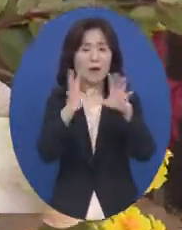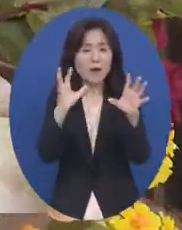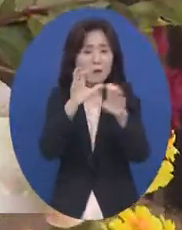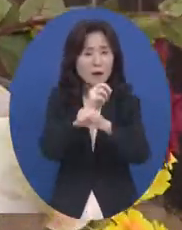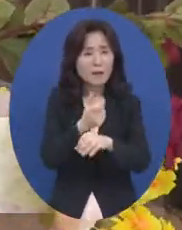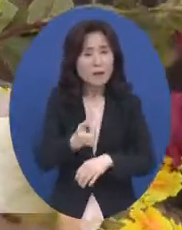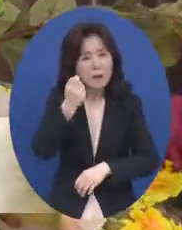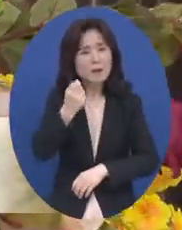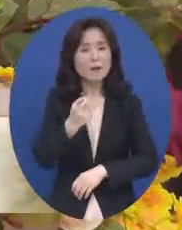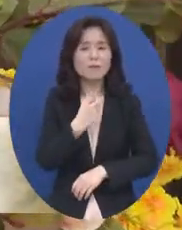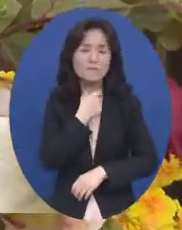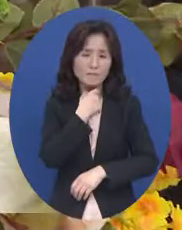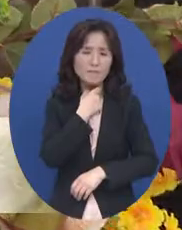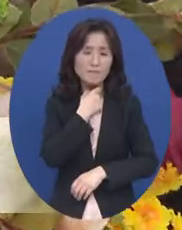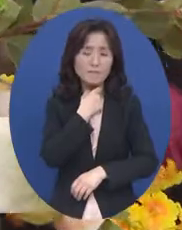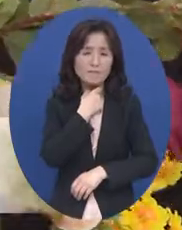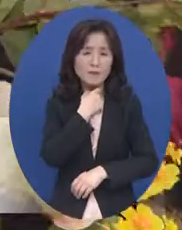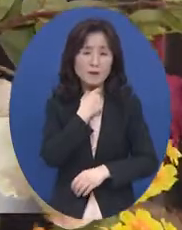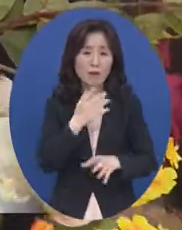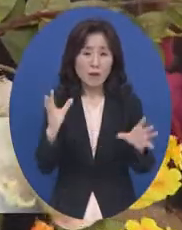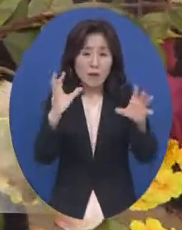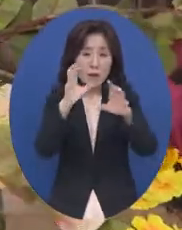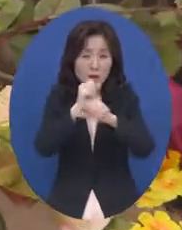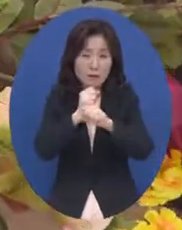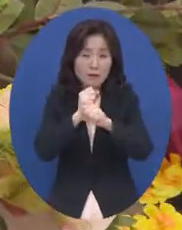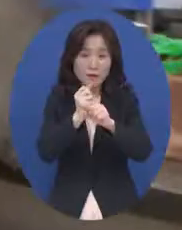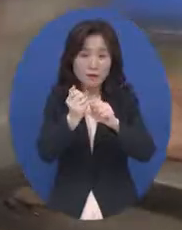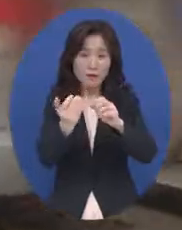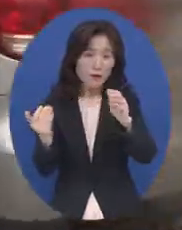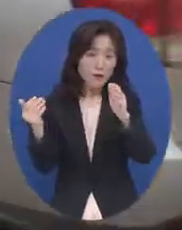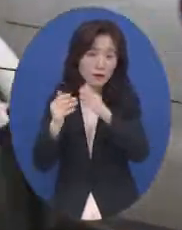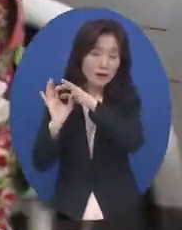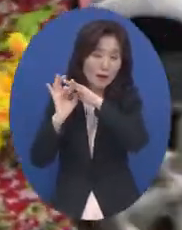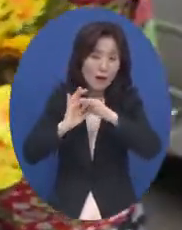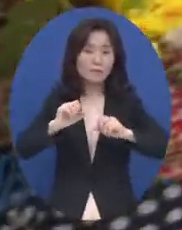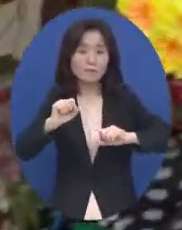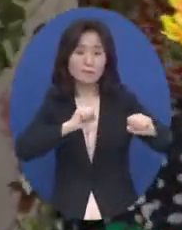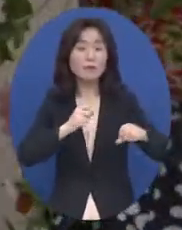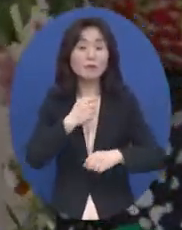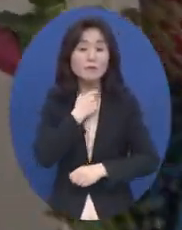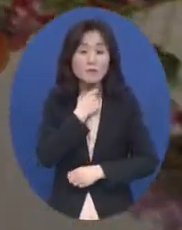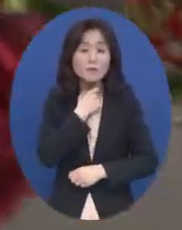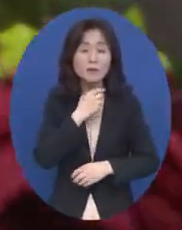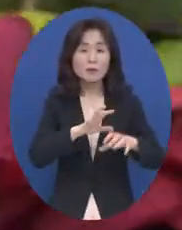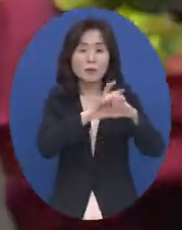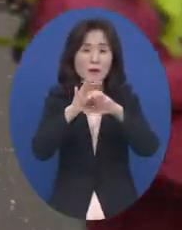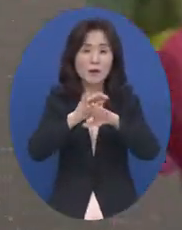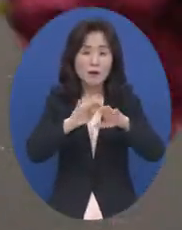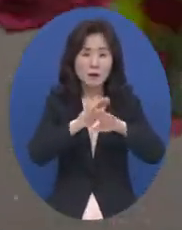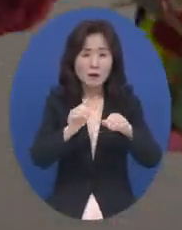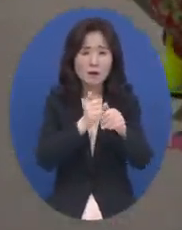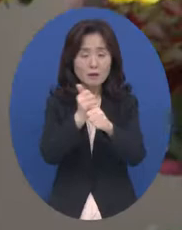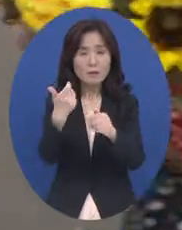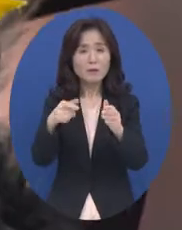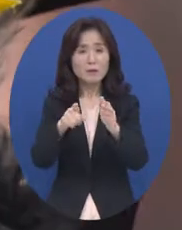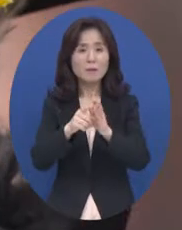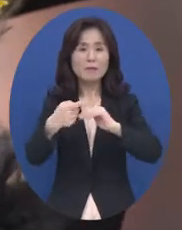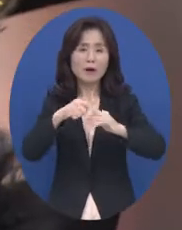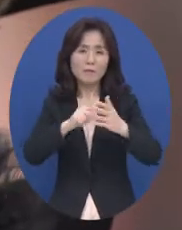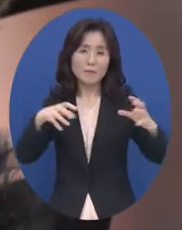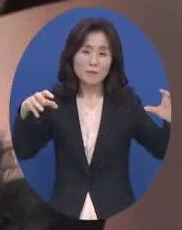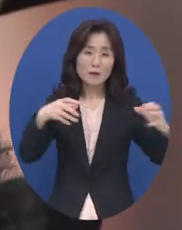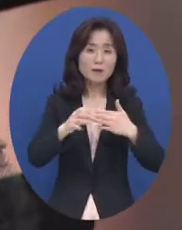그 바람입니다. 그때까지 계속 달릴 겁니다. 코로나19를 극복하기 위한 선한 마음들이 모인다면